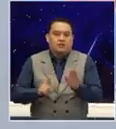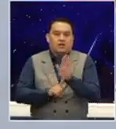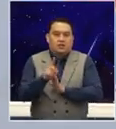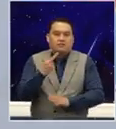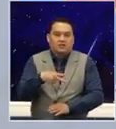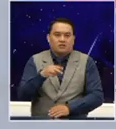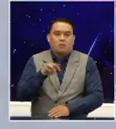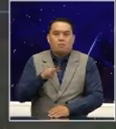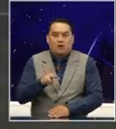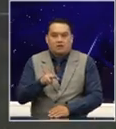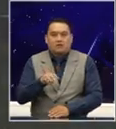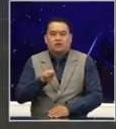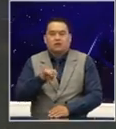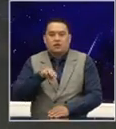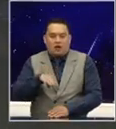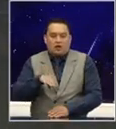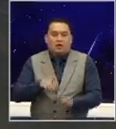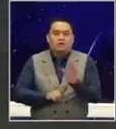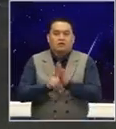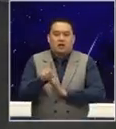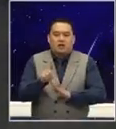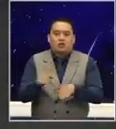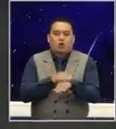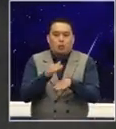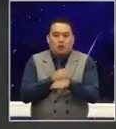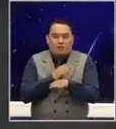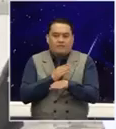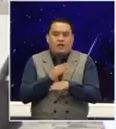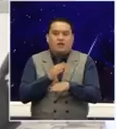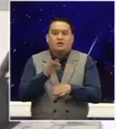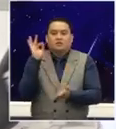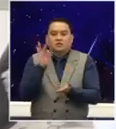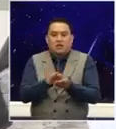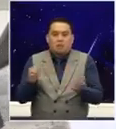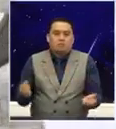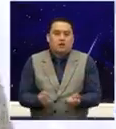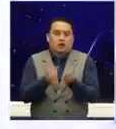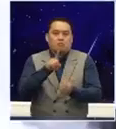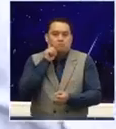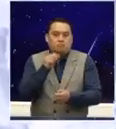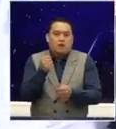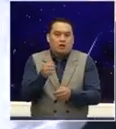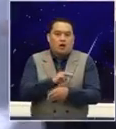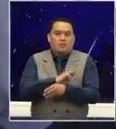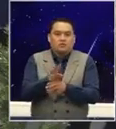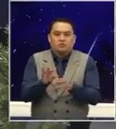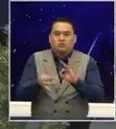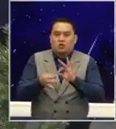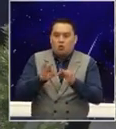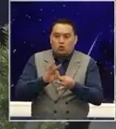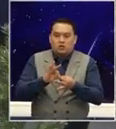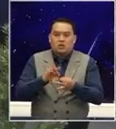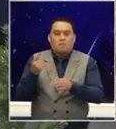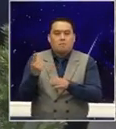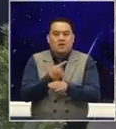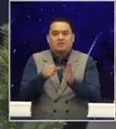20 марта, в Волокольском районе стартовал марафон «Караван милосердия». Главная цель проекта – поддержать малообеспеченных граждан в сложный период. Только за